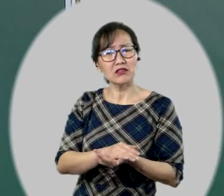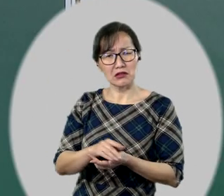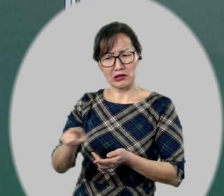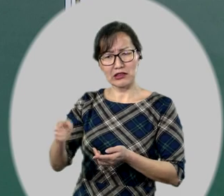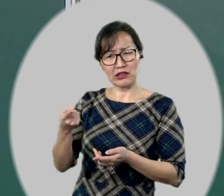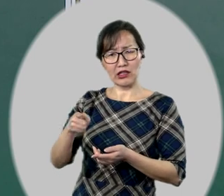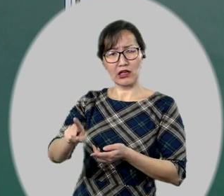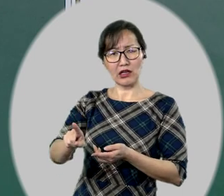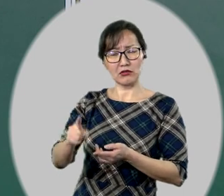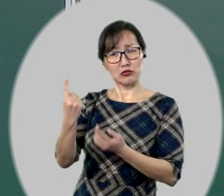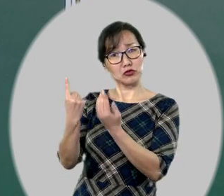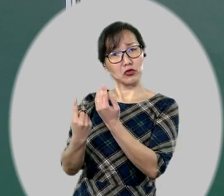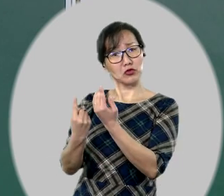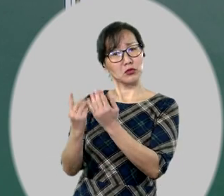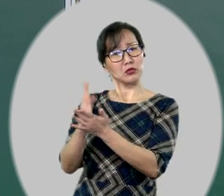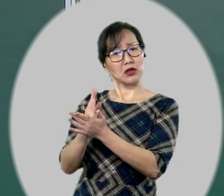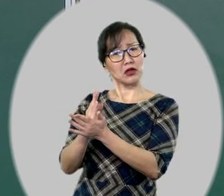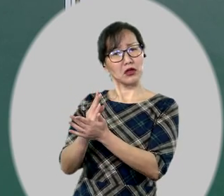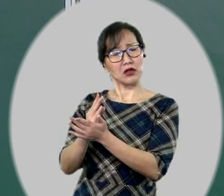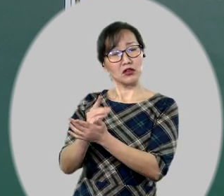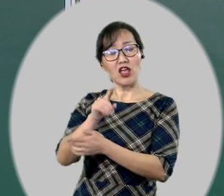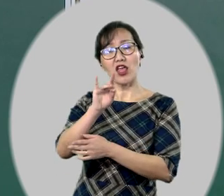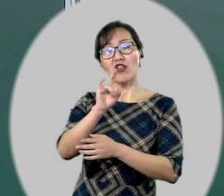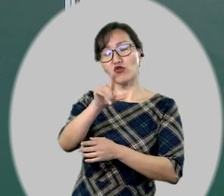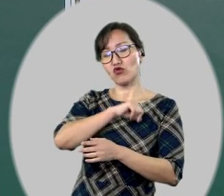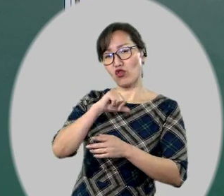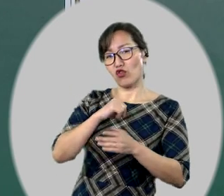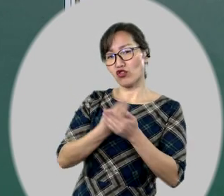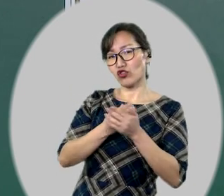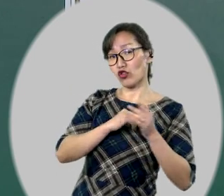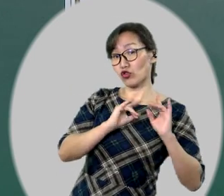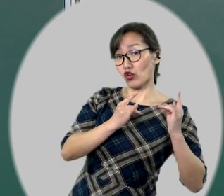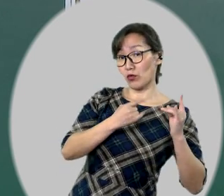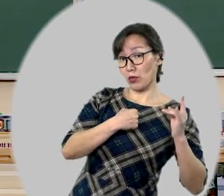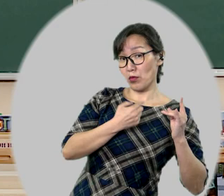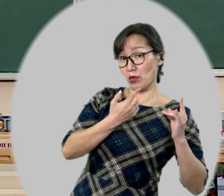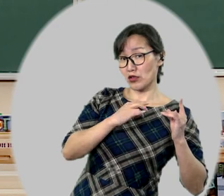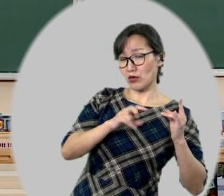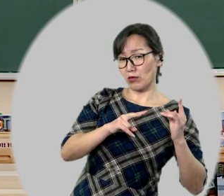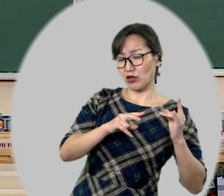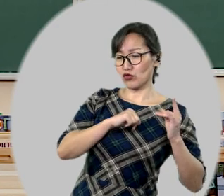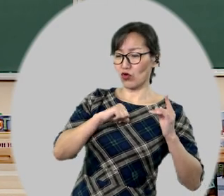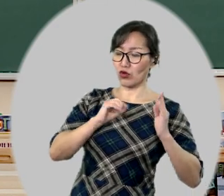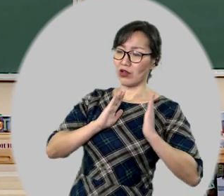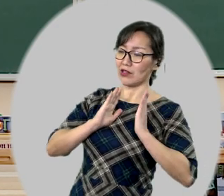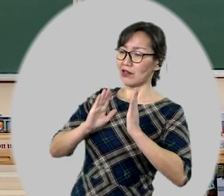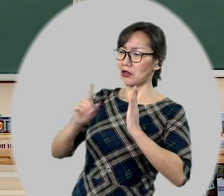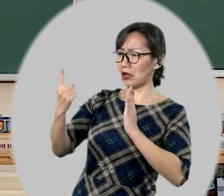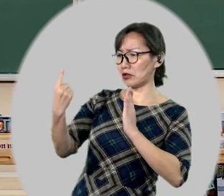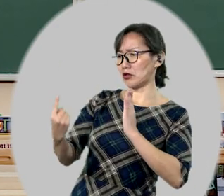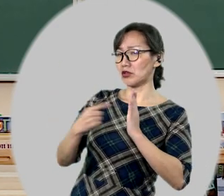Ягаад эӣ үүүүүддүүүүүүүдеге сүүүүүүүүдгі түн көрвейд жоамбал? Түн көрвейд жоампал бол?